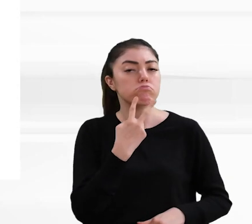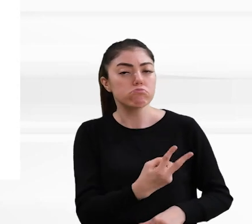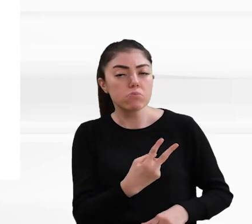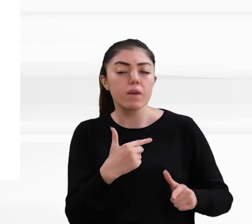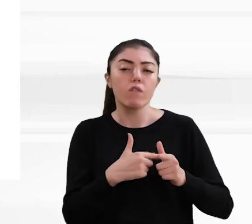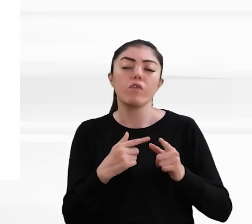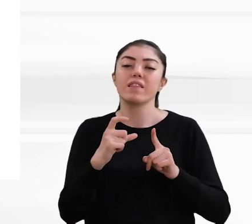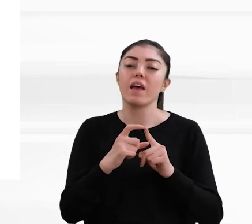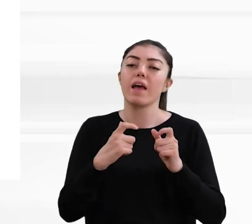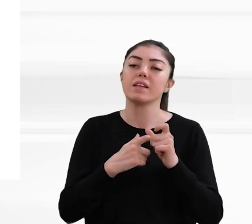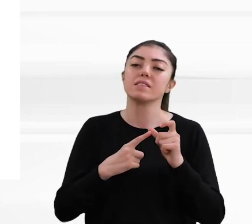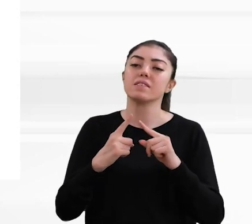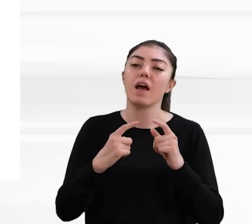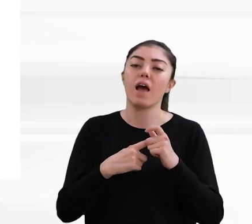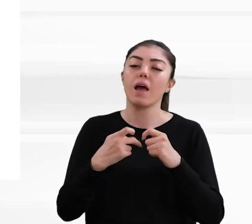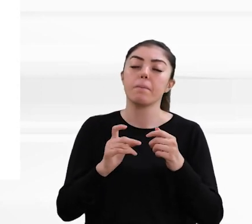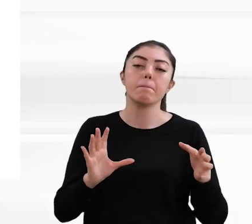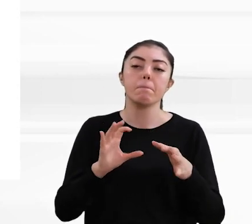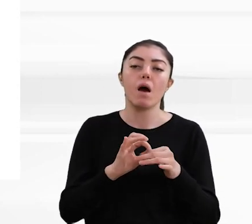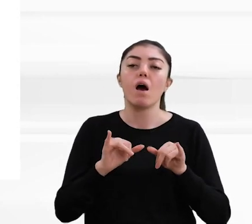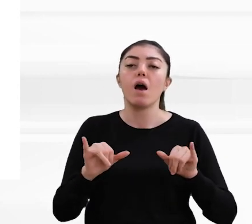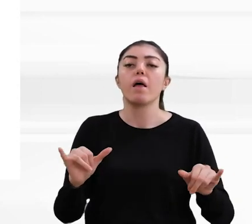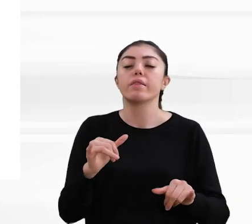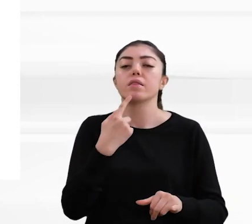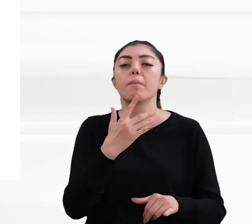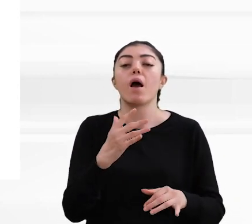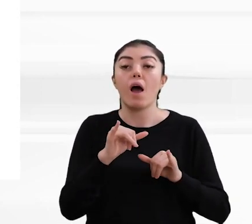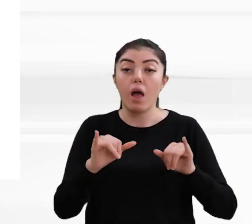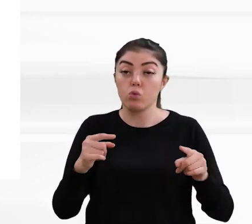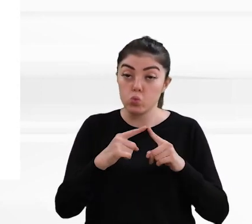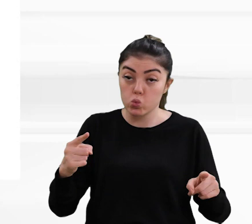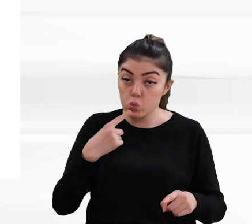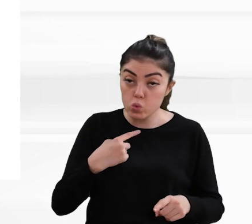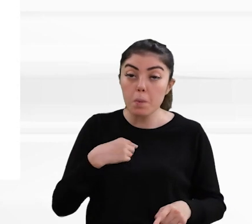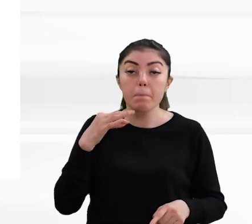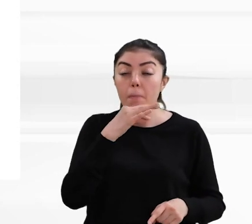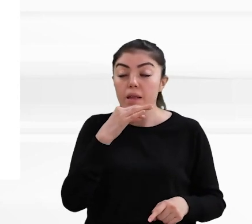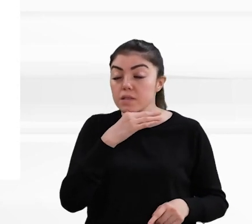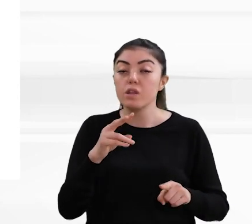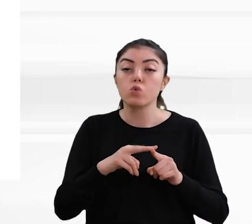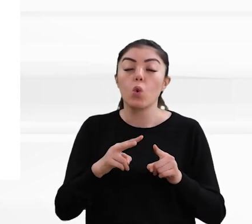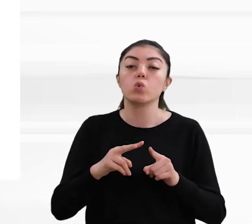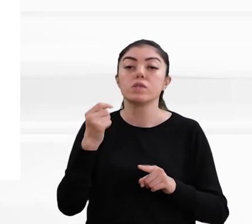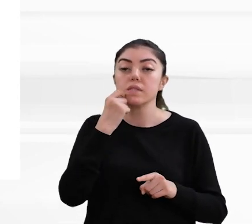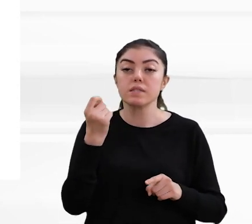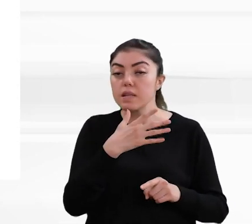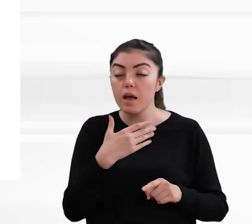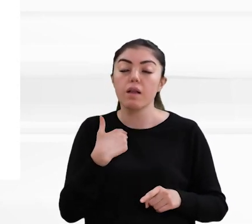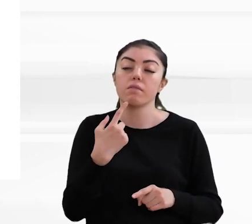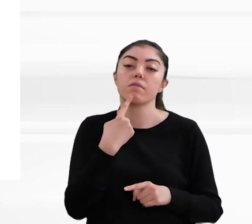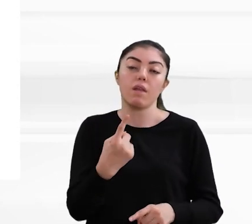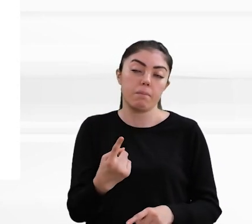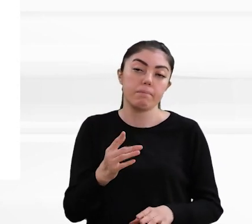Mayıs fosfodiester bağı sayısını doğrudan karşılaştırmayı zaten aynı uzunluk dediğine göre benzerlik yolcu sayısına sahip